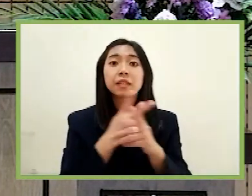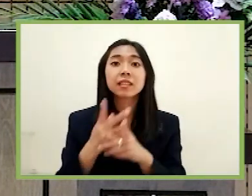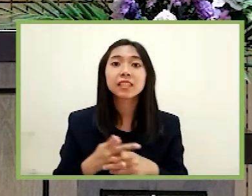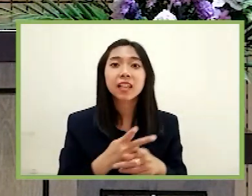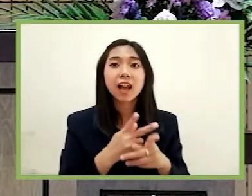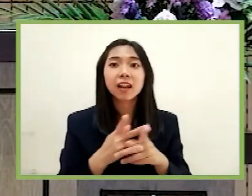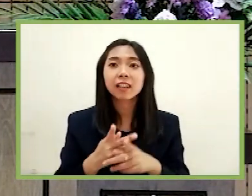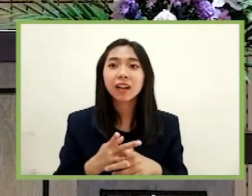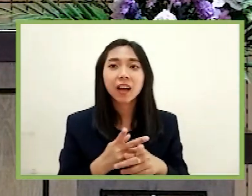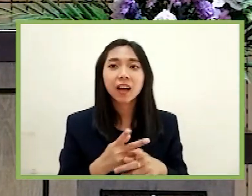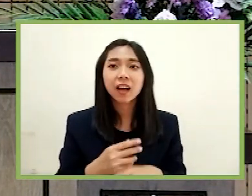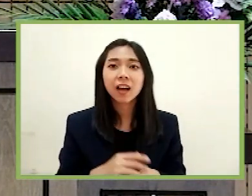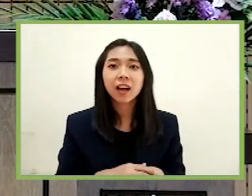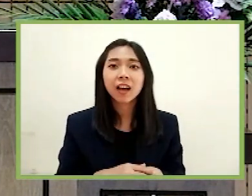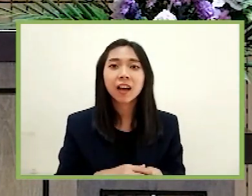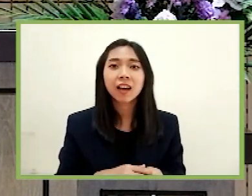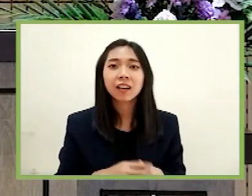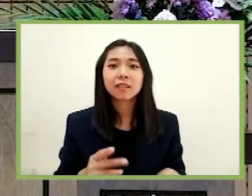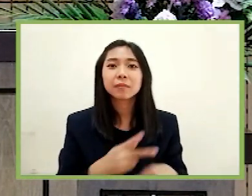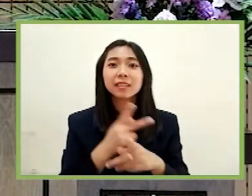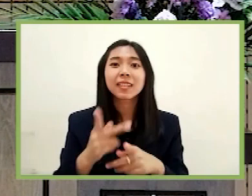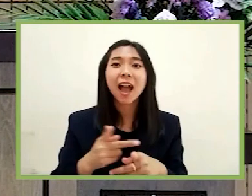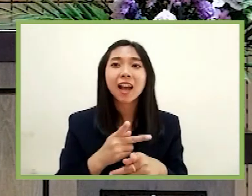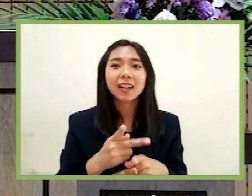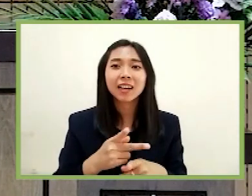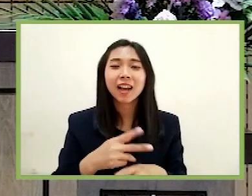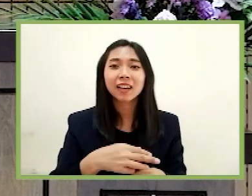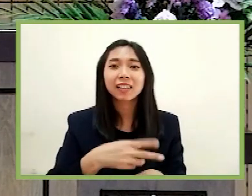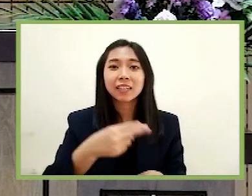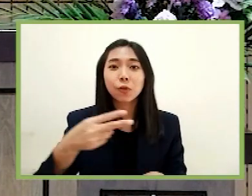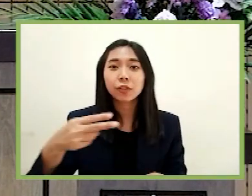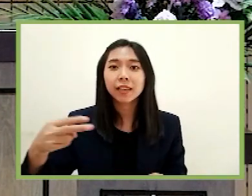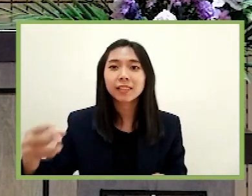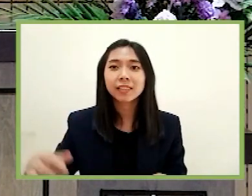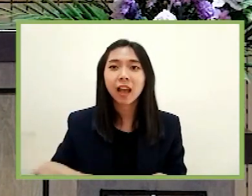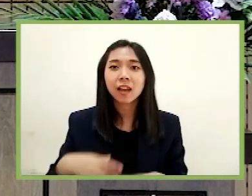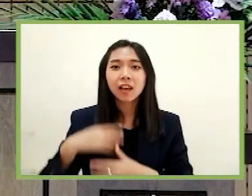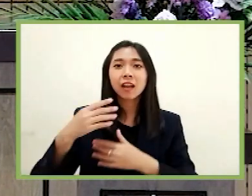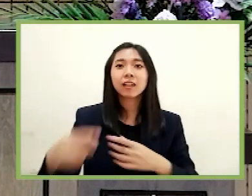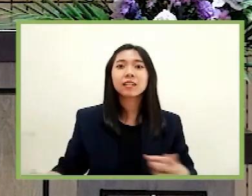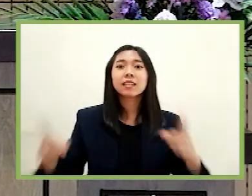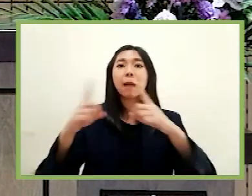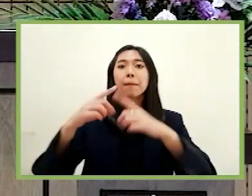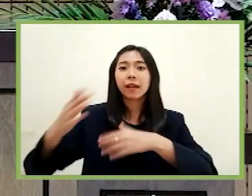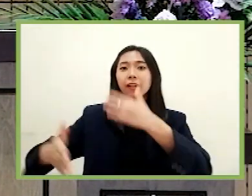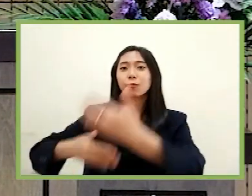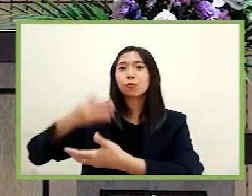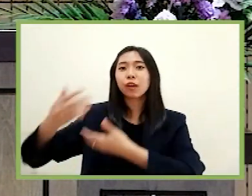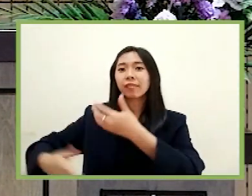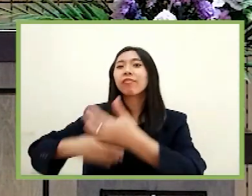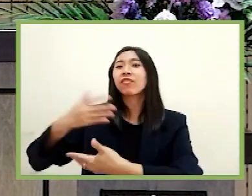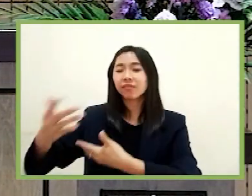nilai-nilai itu untuk tetap hidup dari generasi ke generasi